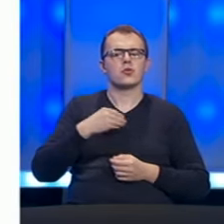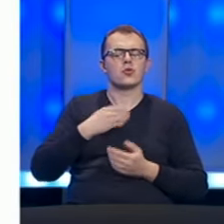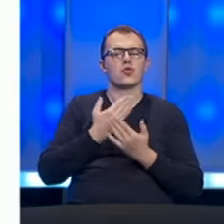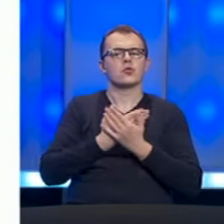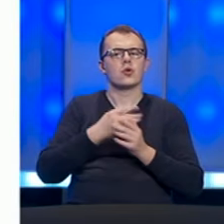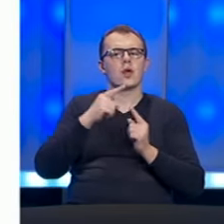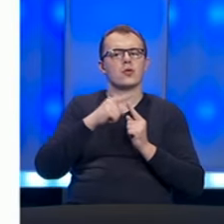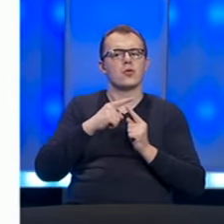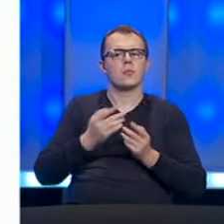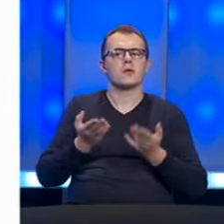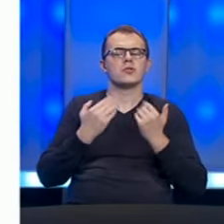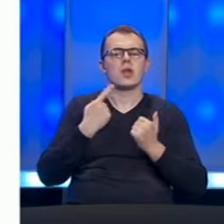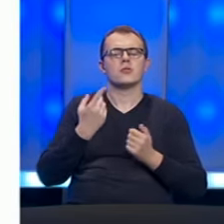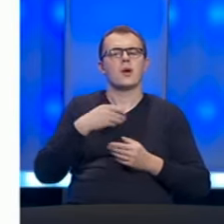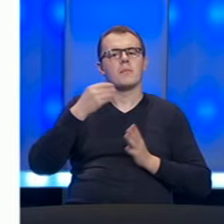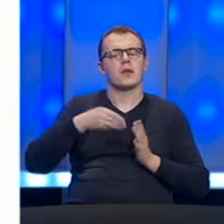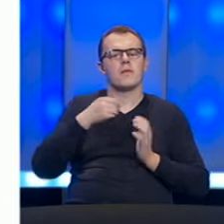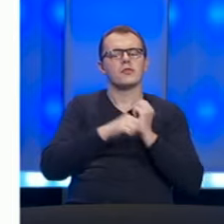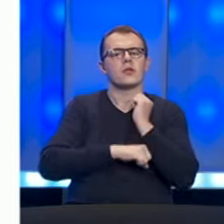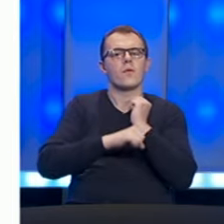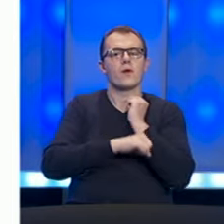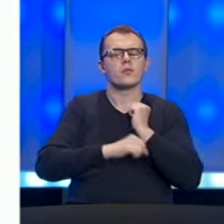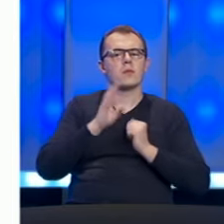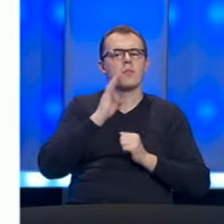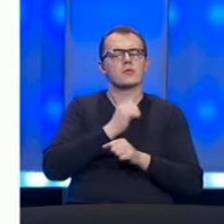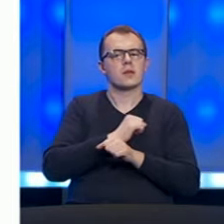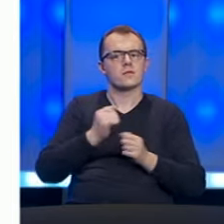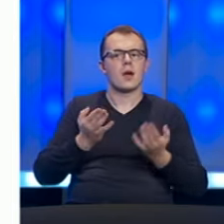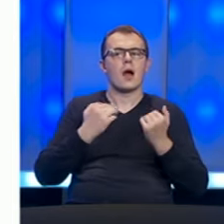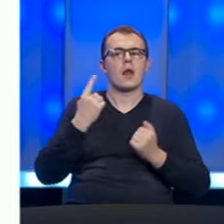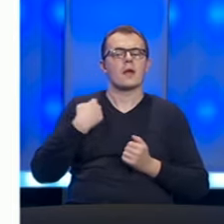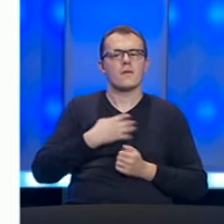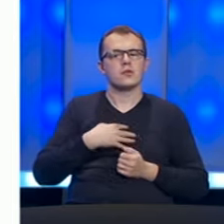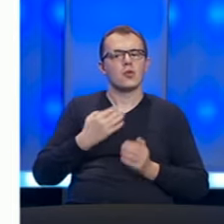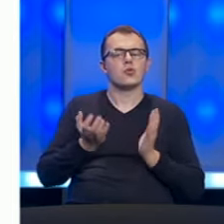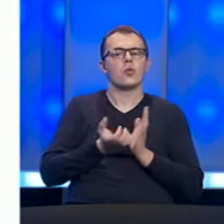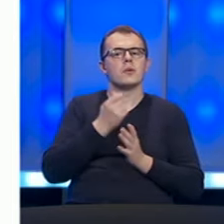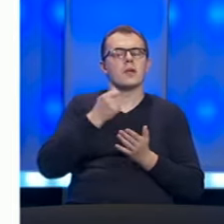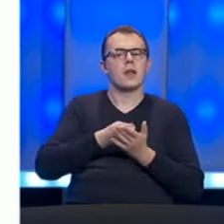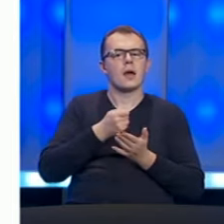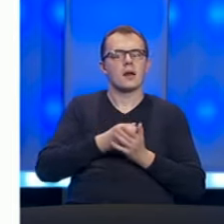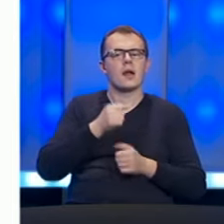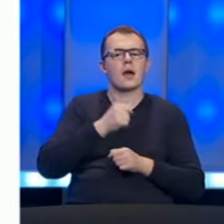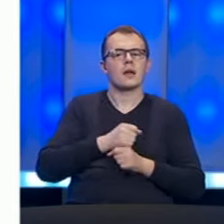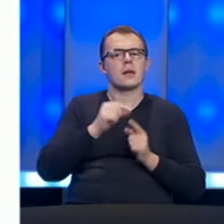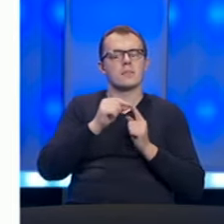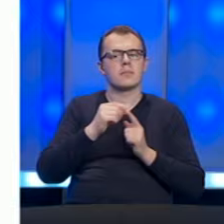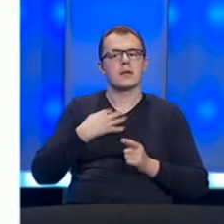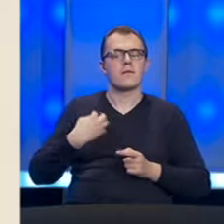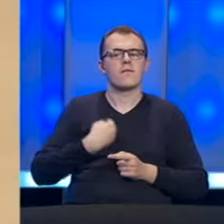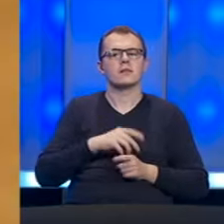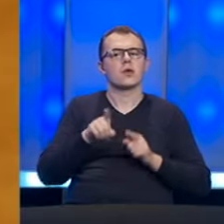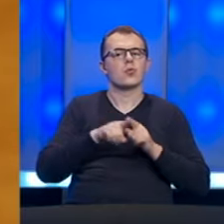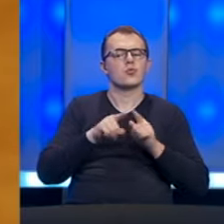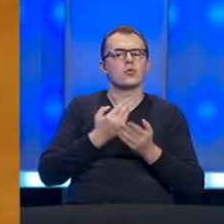Zoran Tomić, inače predavač na univerzitetima u Bosni i Hercegovini, ali i Hrvatskoj, dobitnik je nagrade Grand Prix Hrvatske udruge